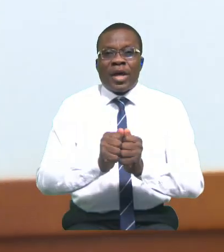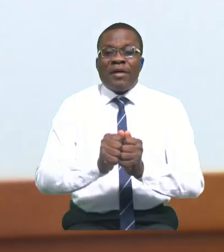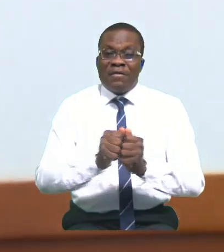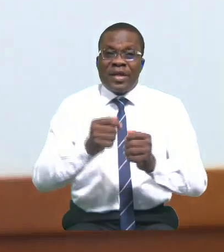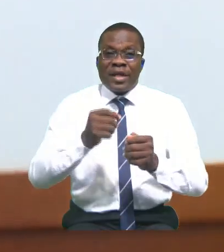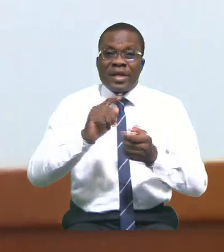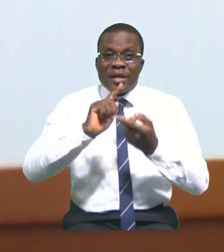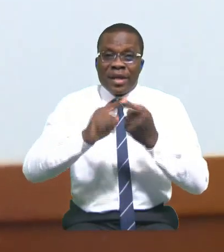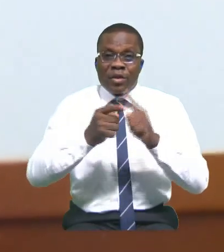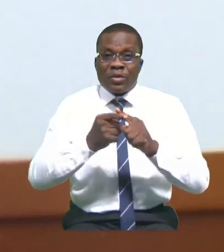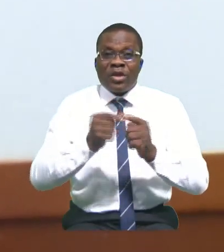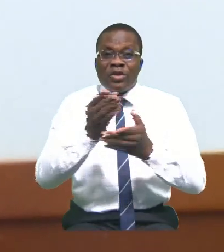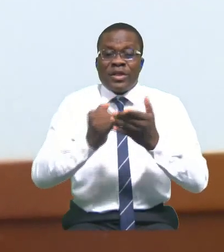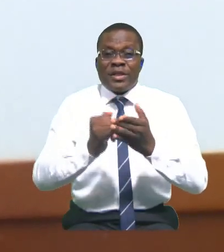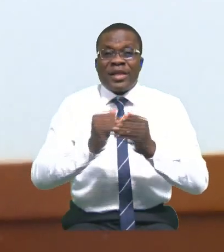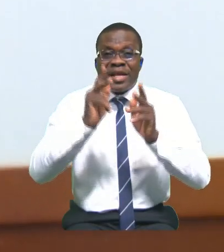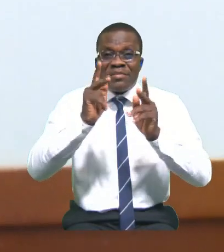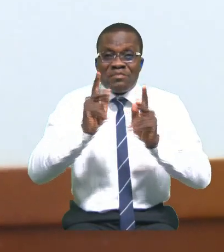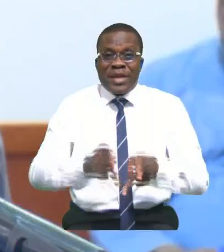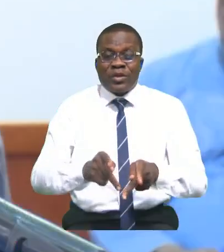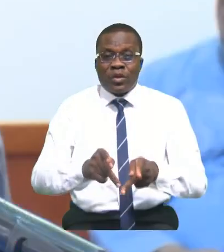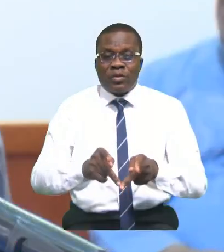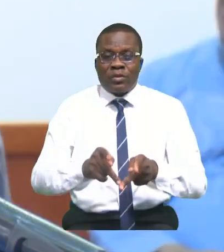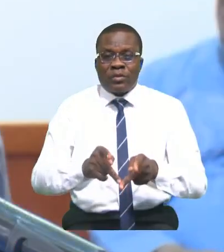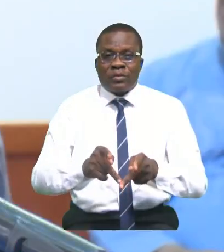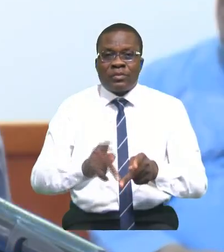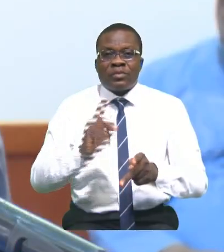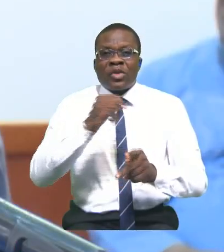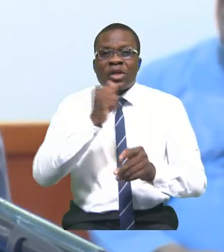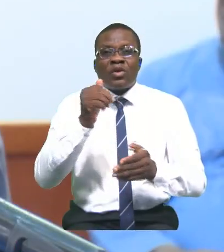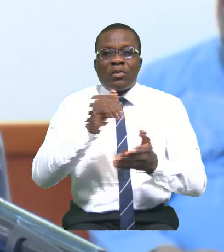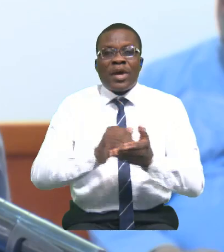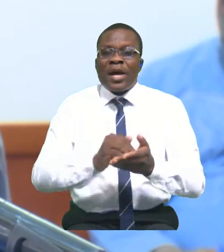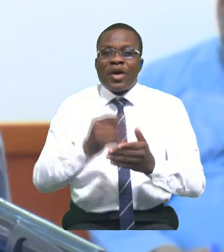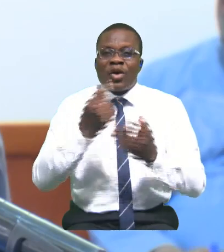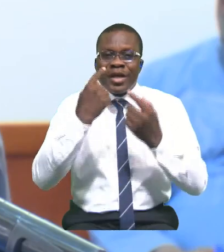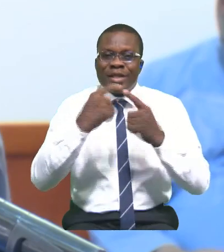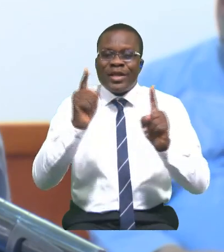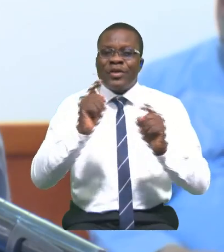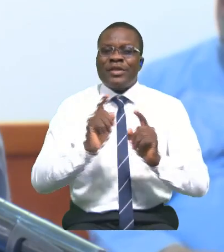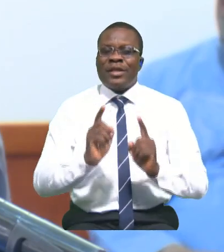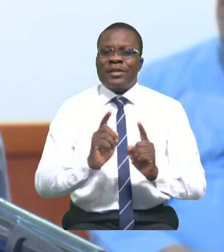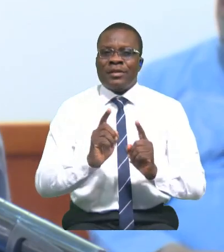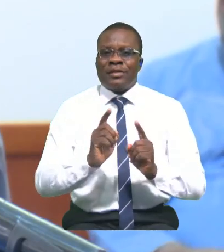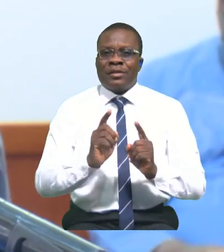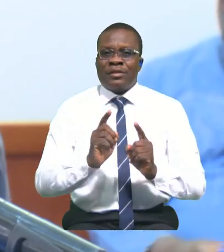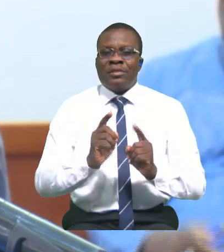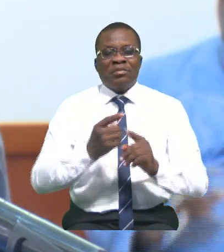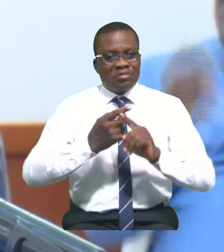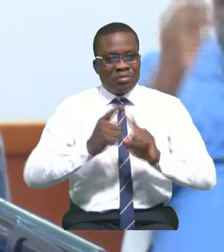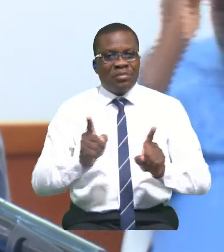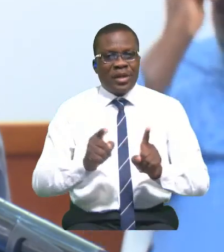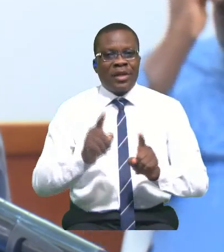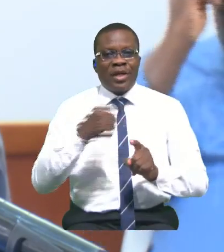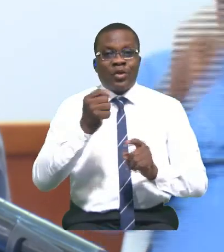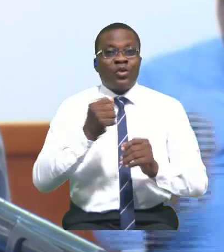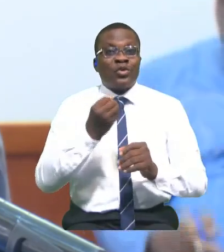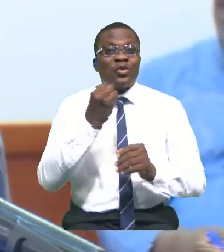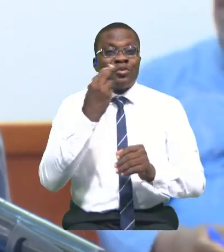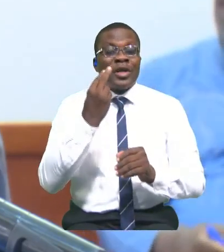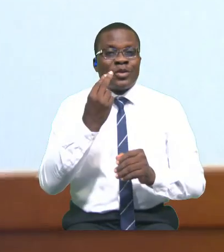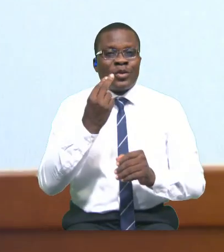certaines personnes qui n'ont pas encore été dénoncé mais dont nous aurons